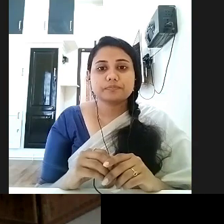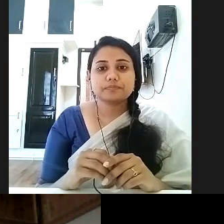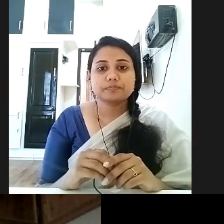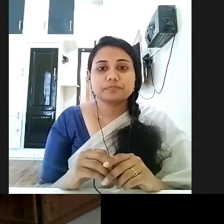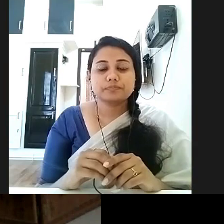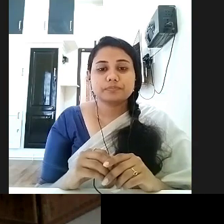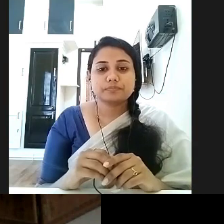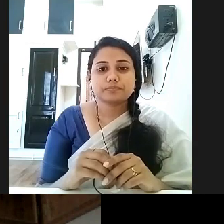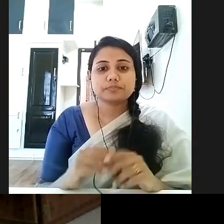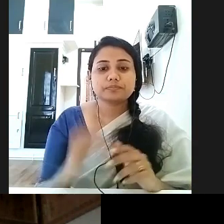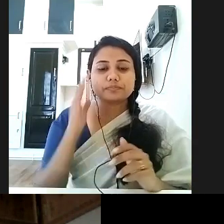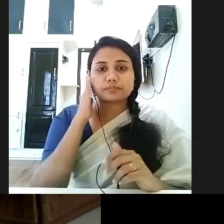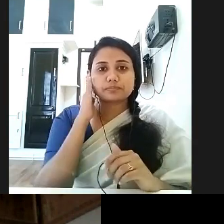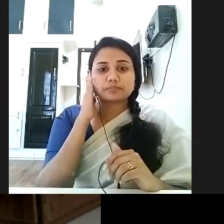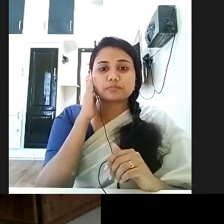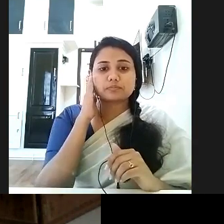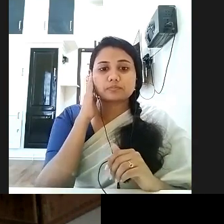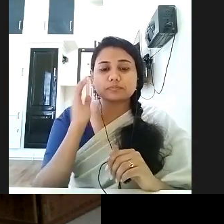ഹലോ മാം,